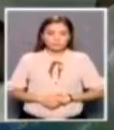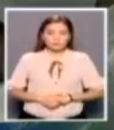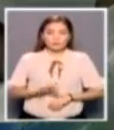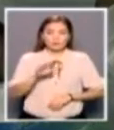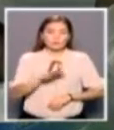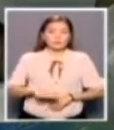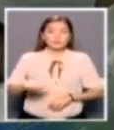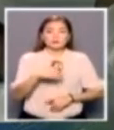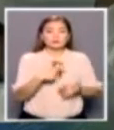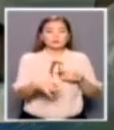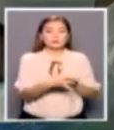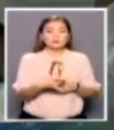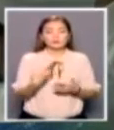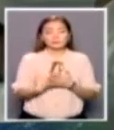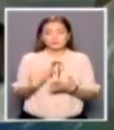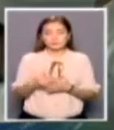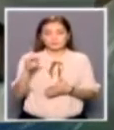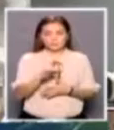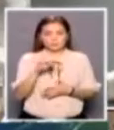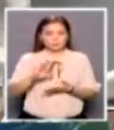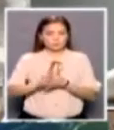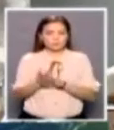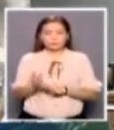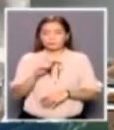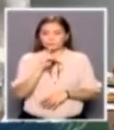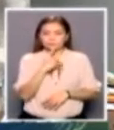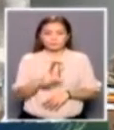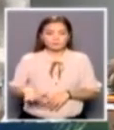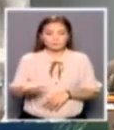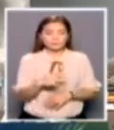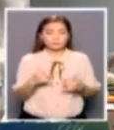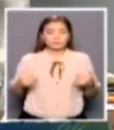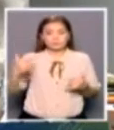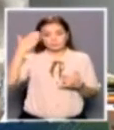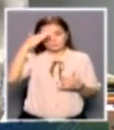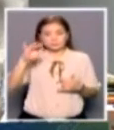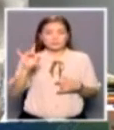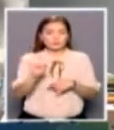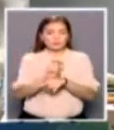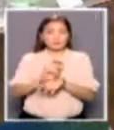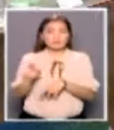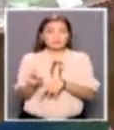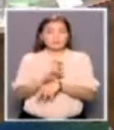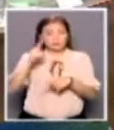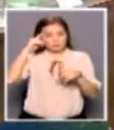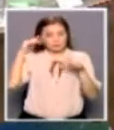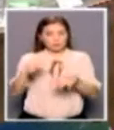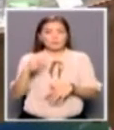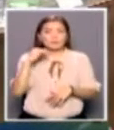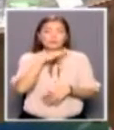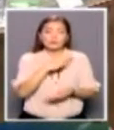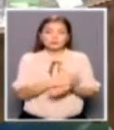Атырау облысы өзге өңірлермен салыстырғанда діни ахуалы күрделі өңір. Өйткені жат ағымның жетегінде кеткендердің көрсеткіші